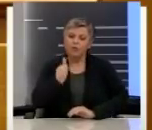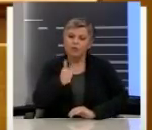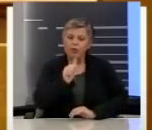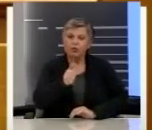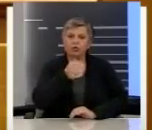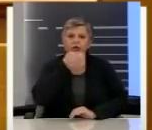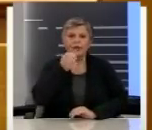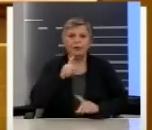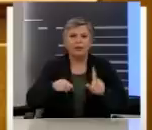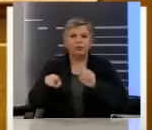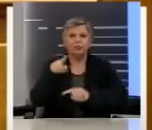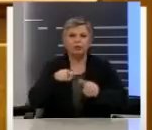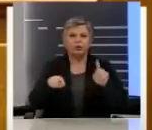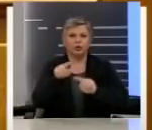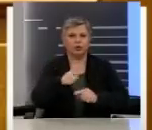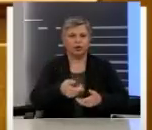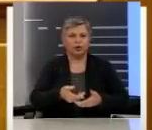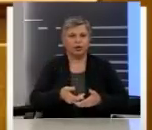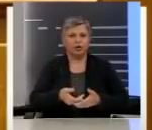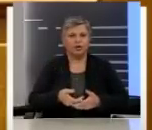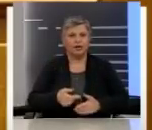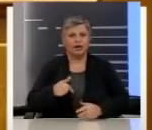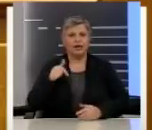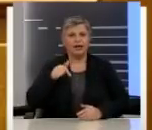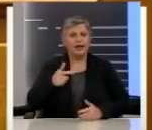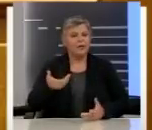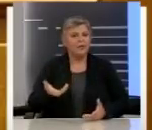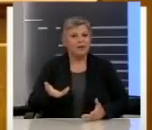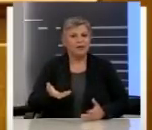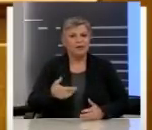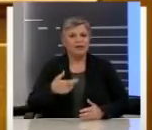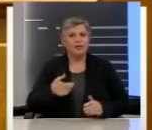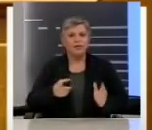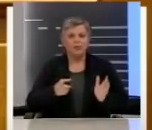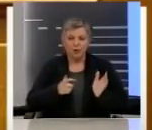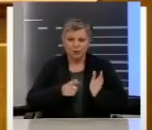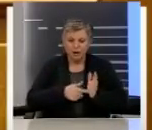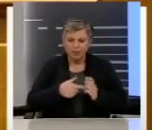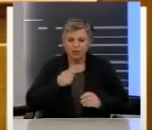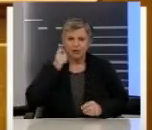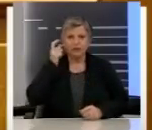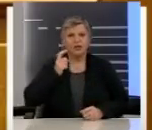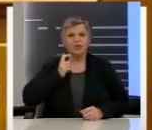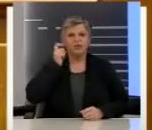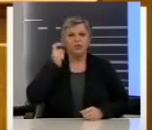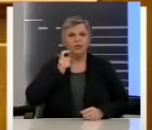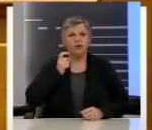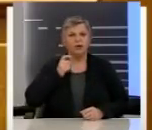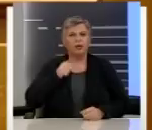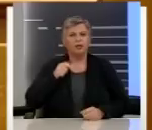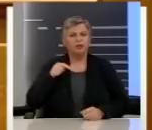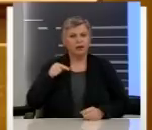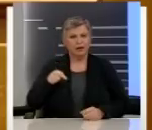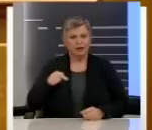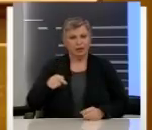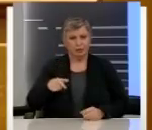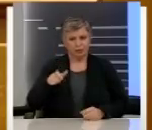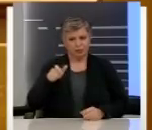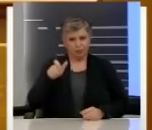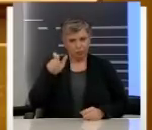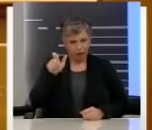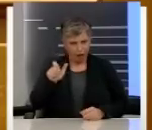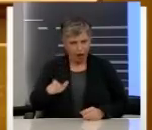της μη αποδοχής, της επιλογής ενός προσώπου να καθορίσει